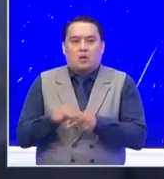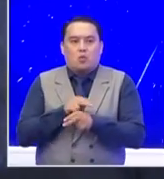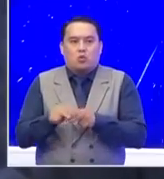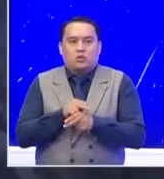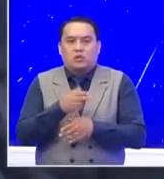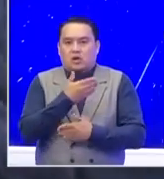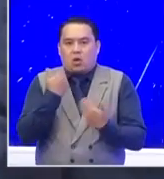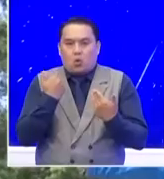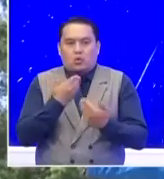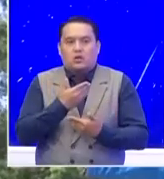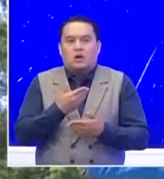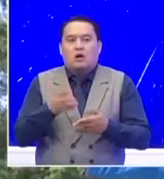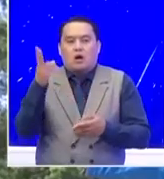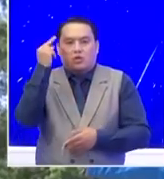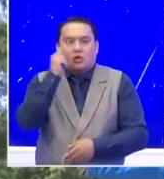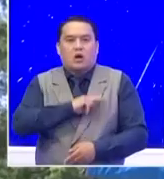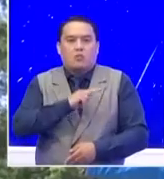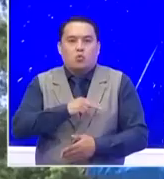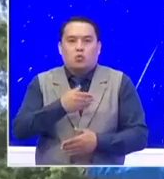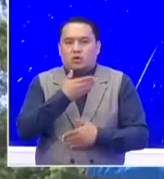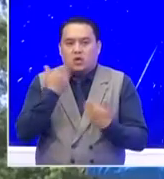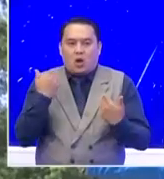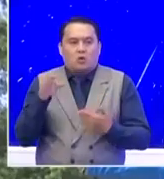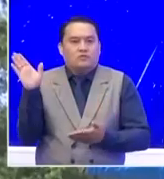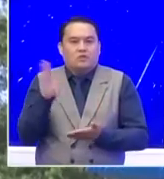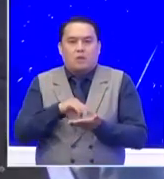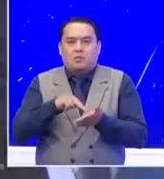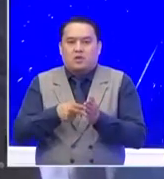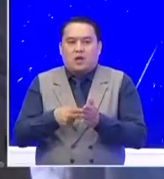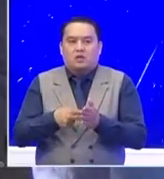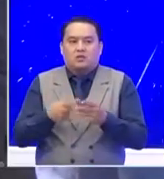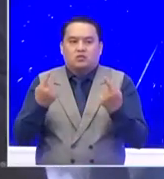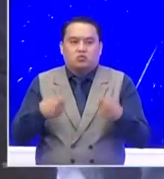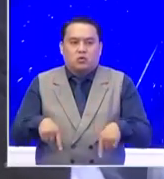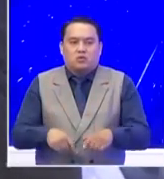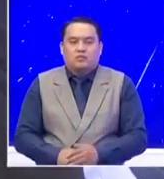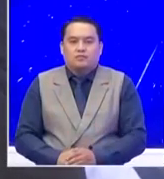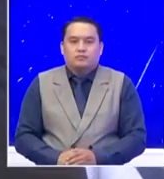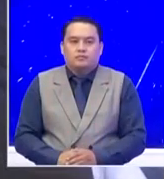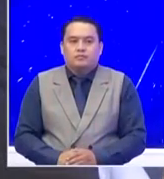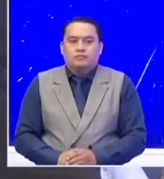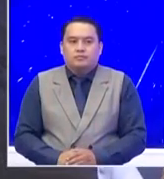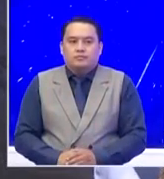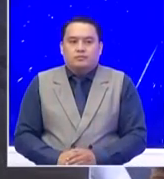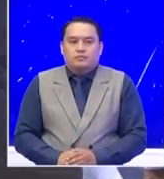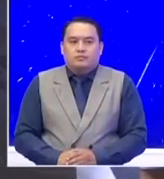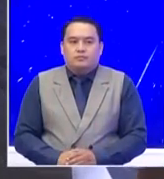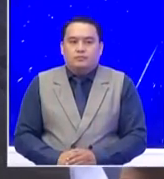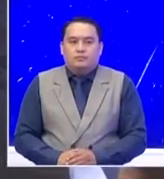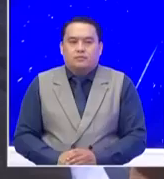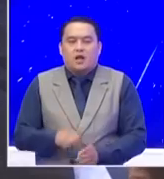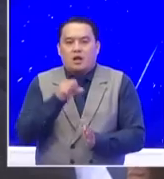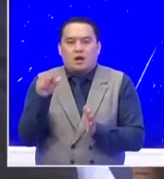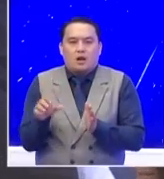здания. Отсутствие достаточного количества рабочих рушит все намеченные планы. Сети внутренние басталганжок полностью.